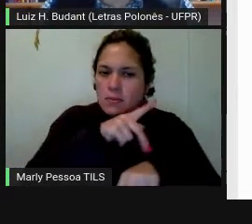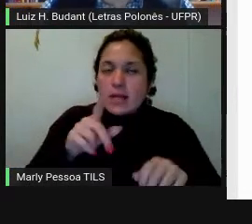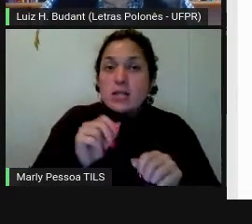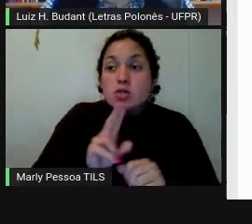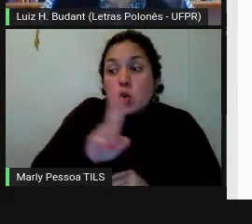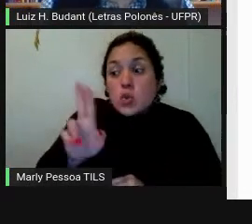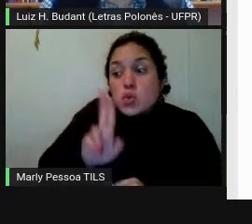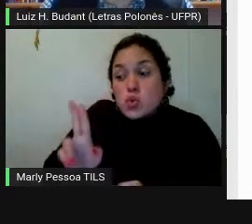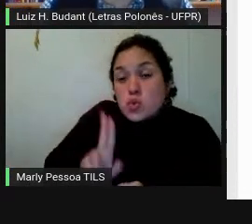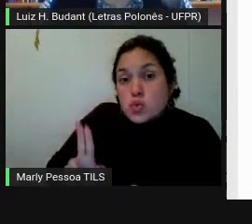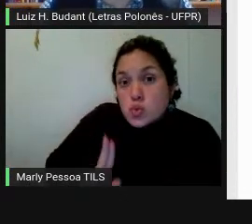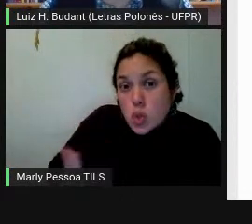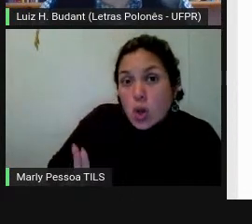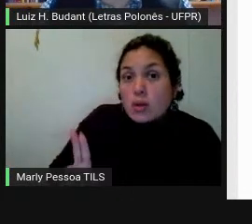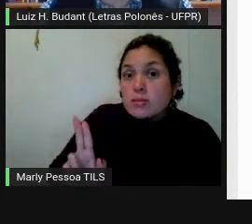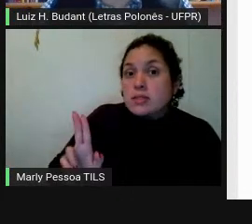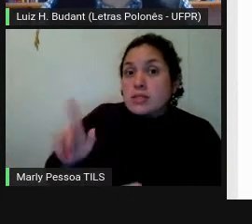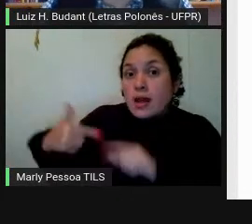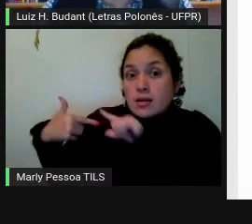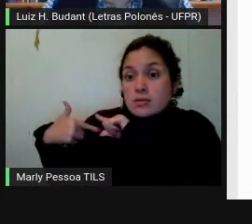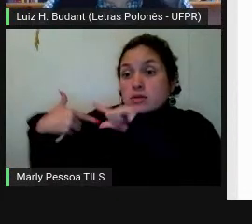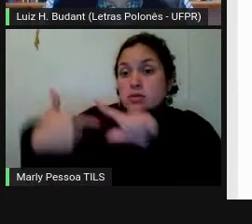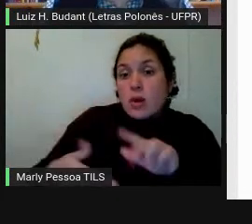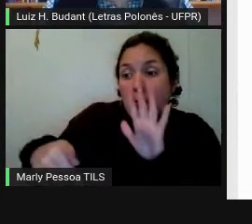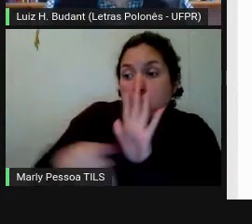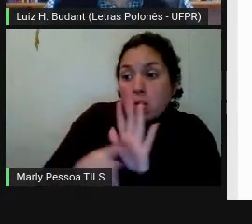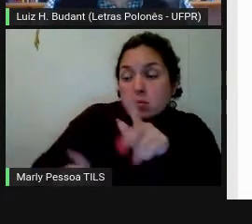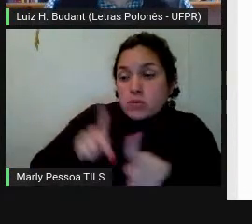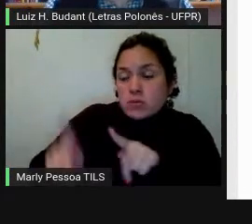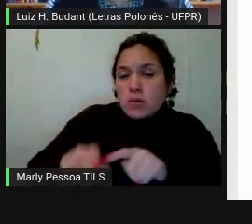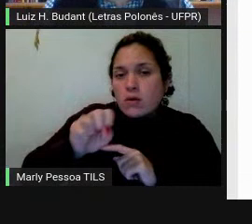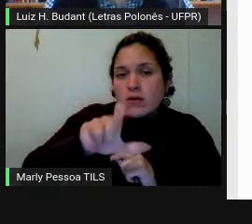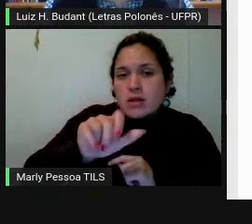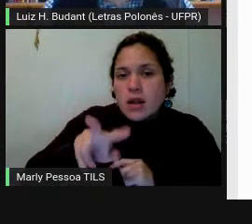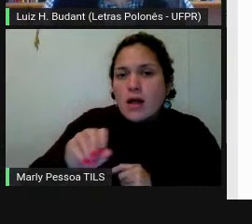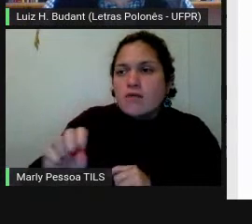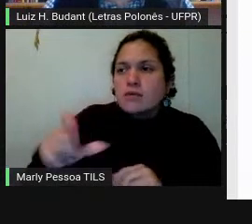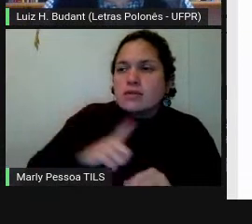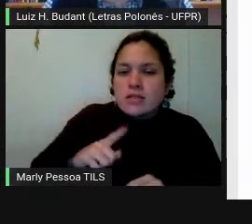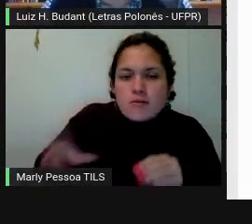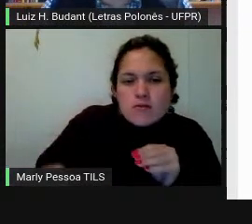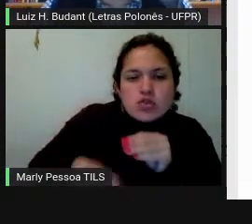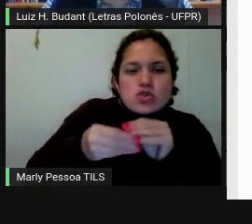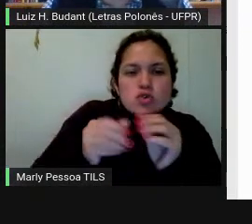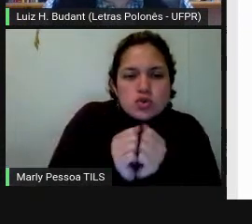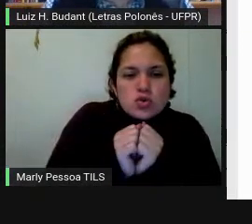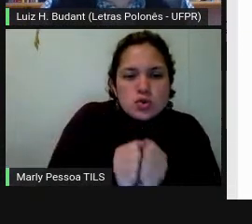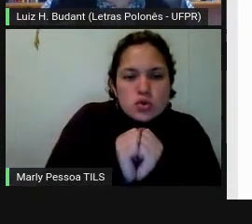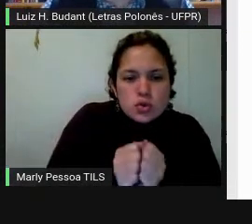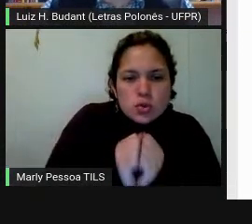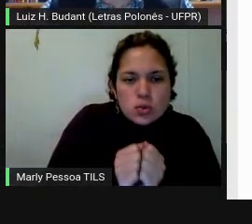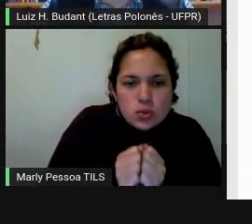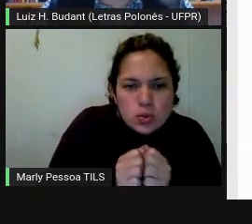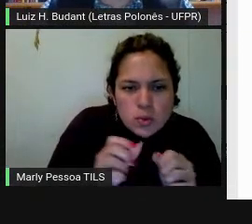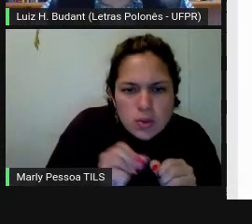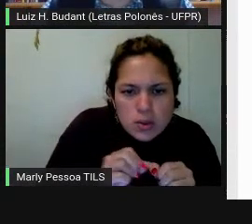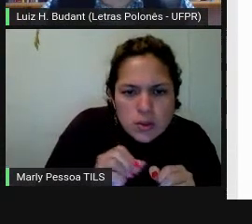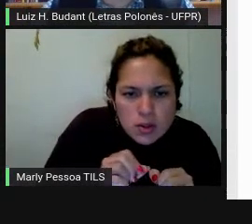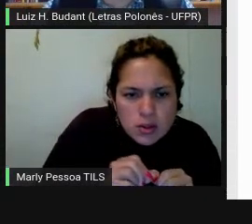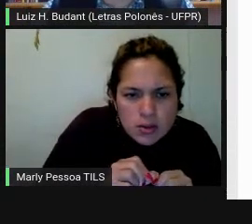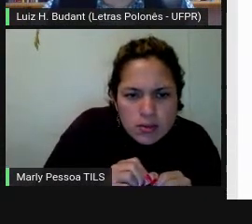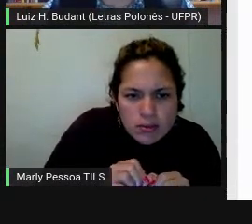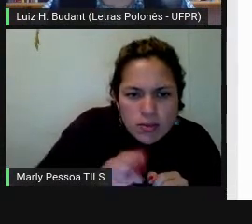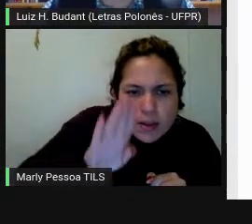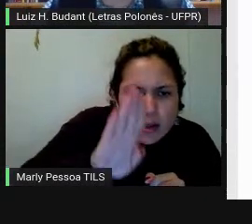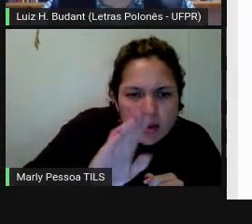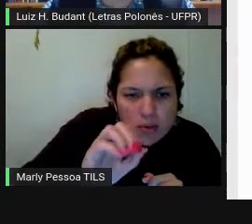os nomes de duas partes, que eram tradicionais dos povos eslavos, eles passaram a ter a palavra Bog, que significa Deus, também na sua construção. Então